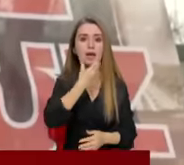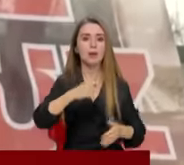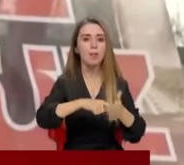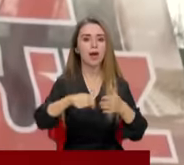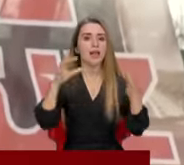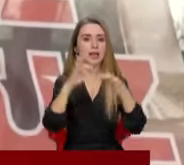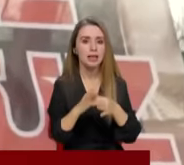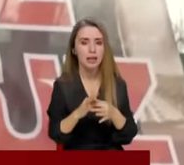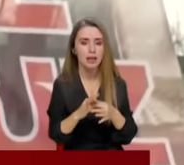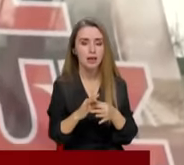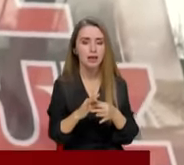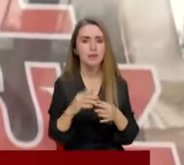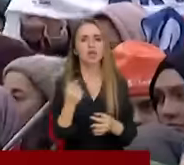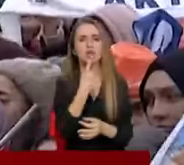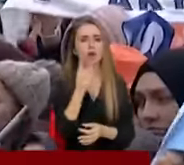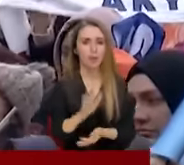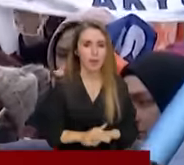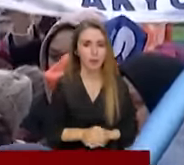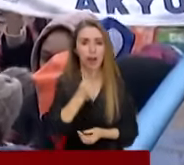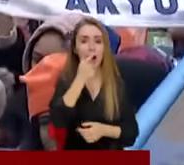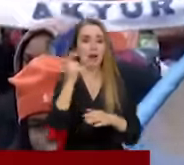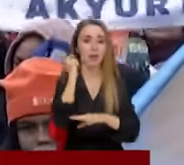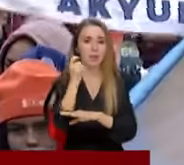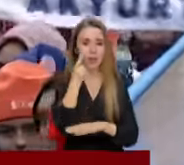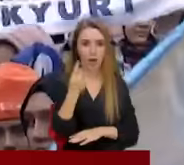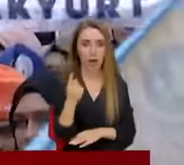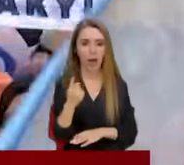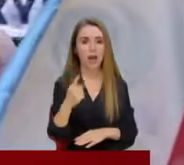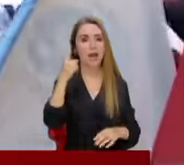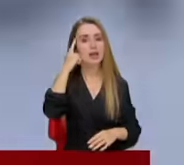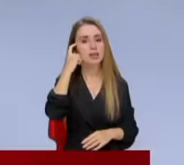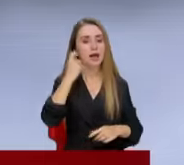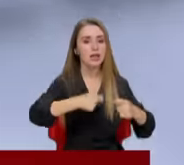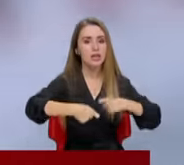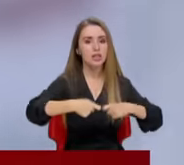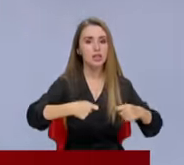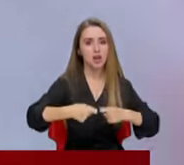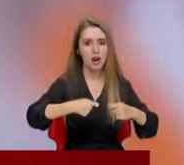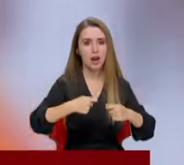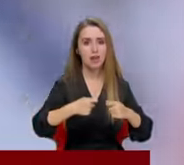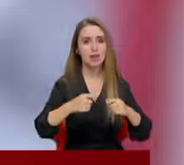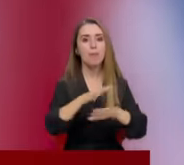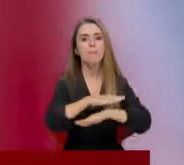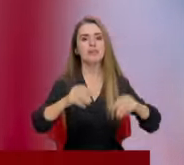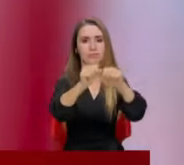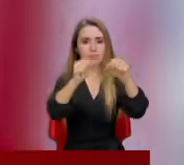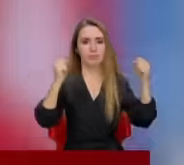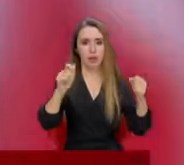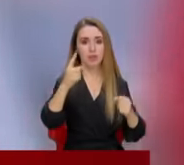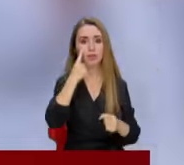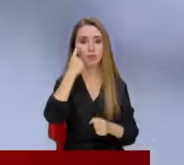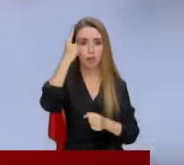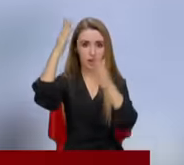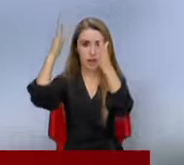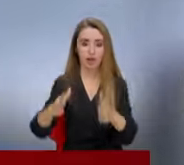maaşları ile ilgili tek cümle kurmadı. Ankara mitinginde de İsrail'e ticareti kesin pankartı açıldı.